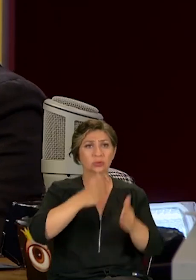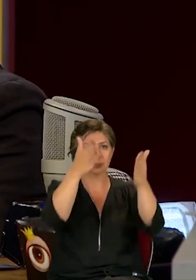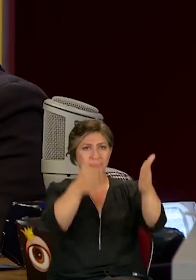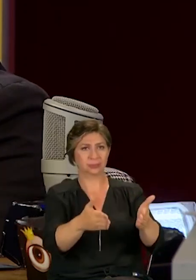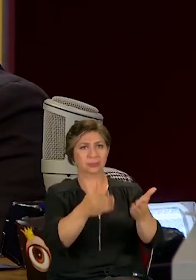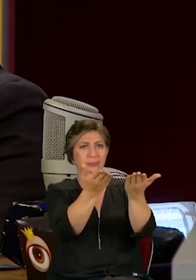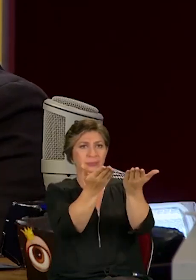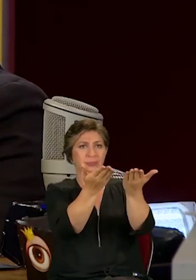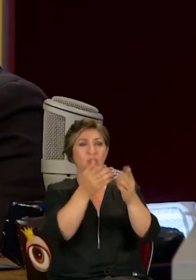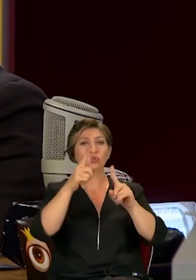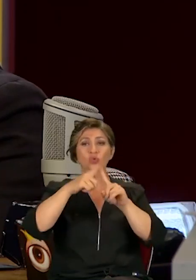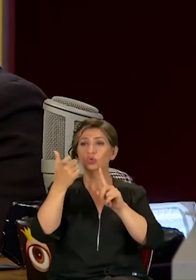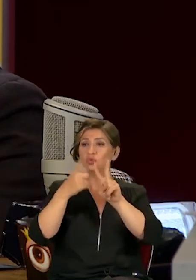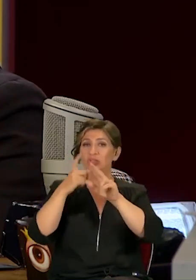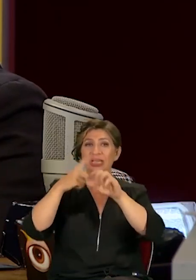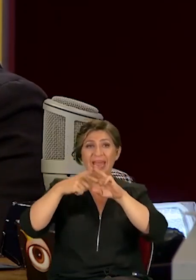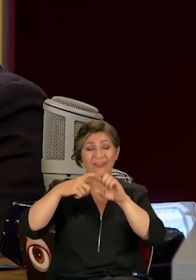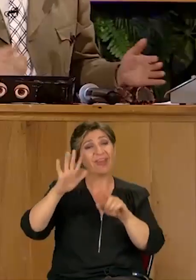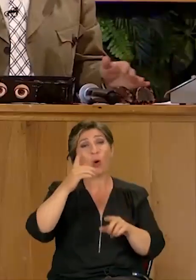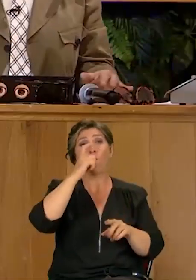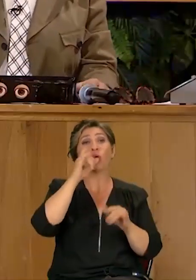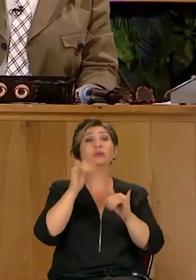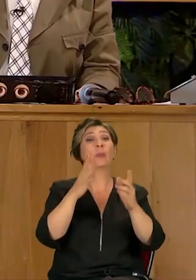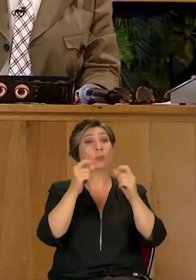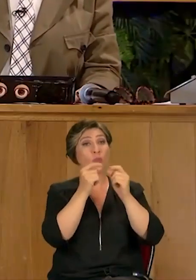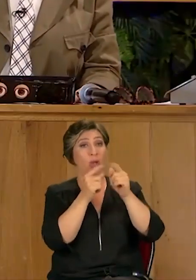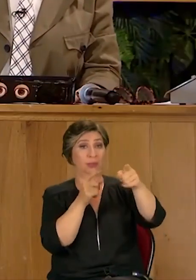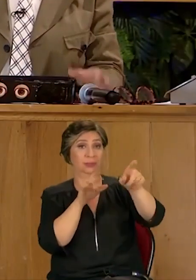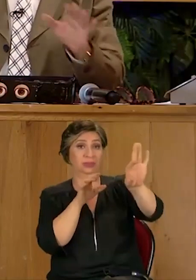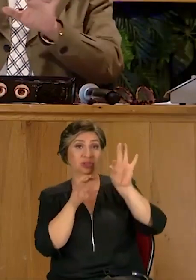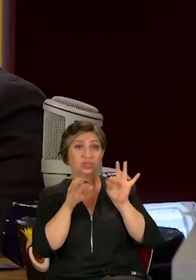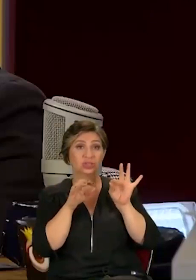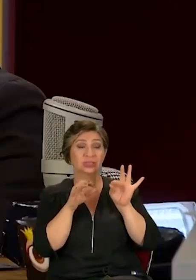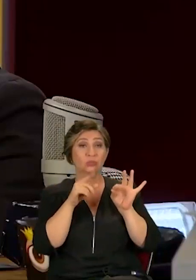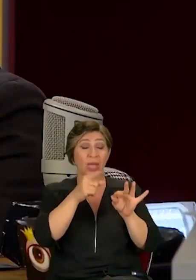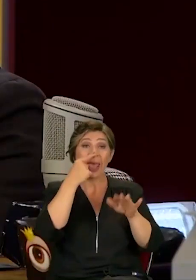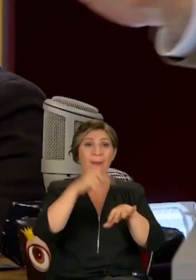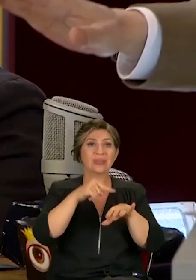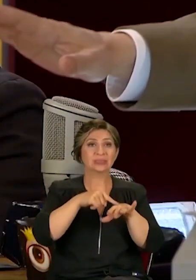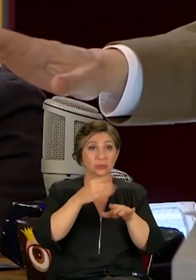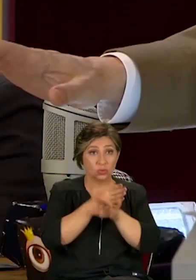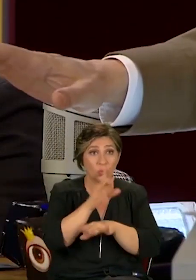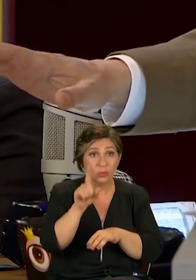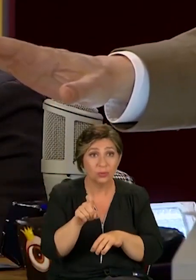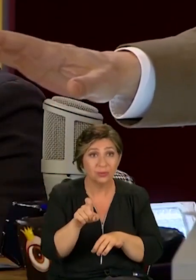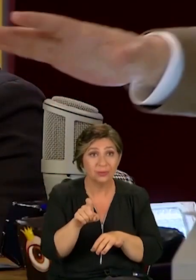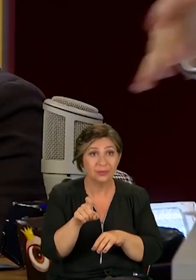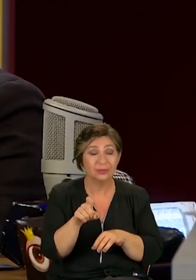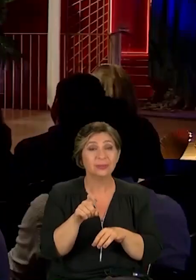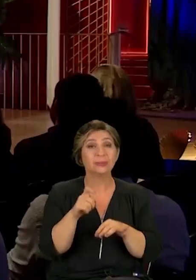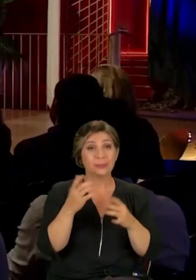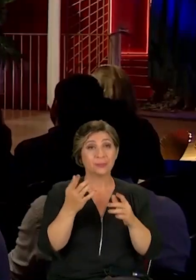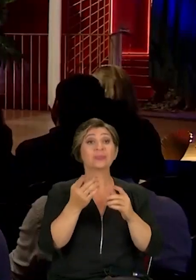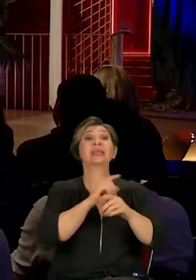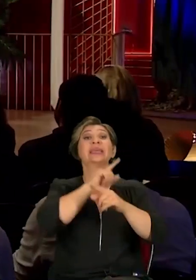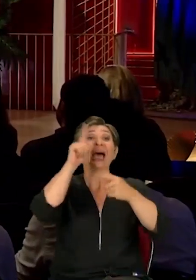istiyorsak herhalde Tunceri ya da Okan'ı oynatmayacağız değil mi? Burhan'ı oynatacağız. Yani bundan eminiz. Öyle mi kızlar?